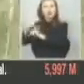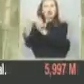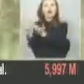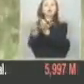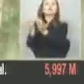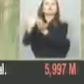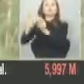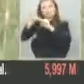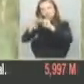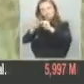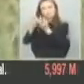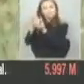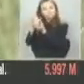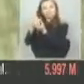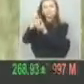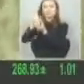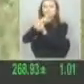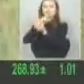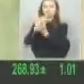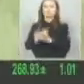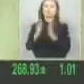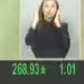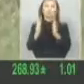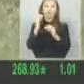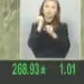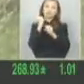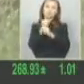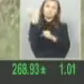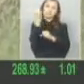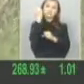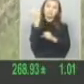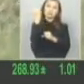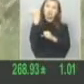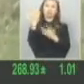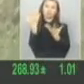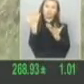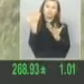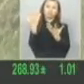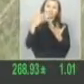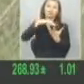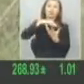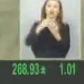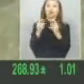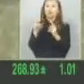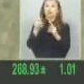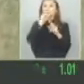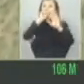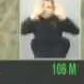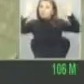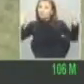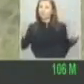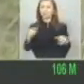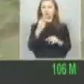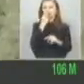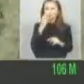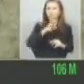าวจังหวัดพัทลุงโดยเฉพาะผู้ประกอบอาชีพเกี่ยวกับการท่องเที่ยวเชิงนิเวศระบุว่านกนานาชนิดนั้นถือเป็นมนต์เสน่ห์ช่วยดึงดูดให้นักท่องเที่ยวไปเที่ยวช